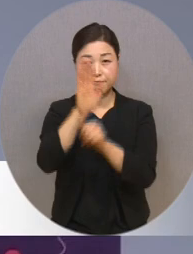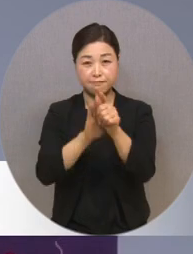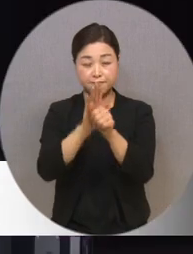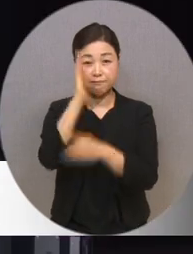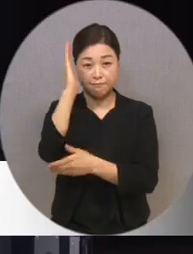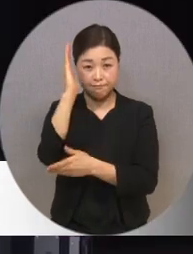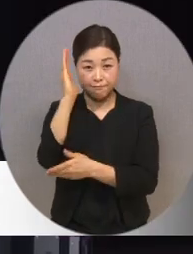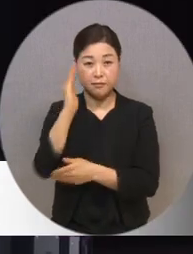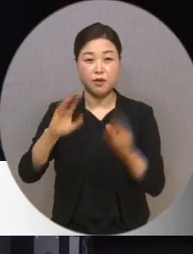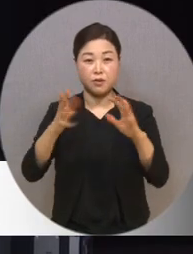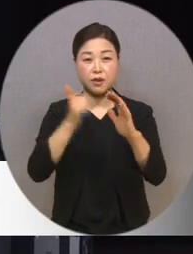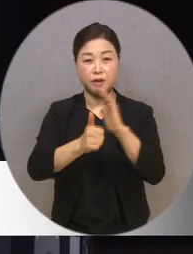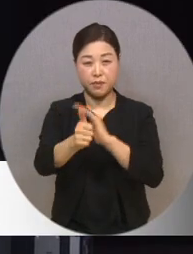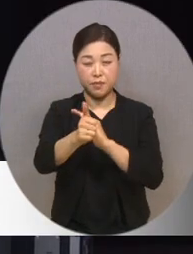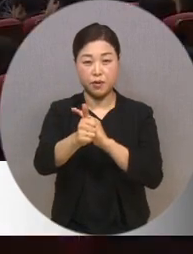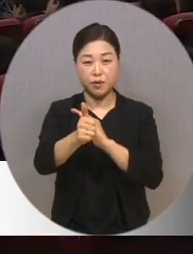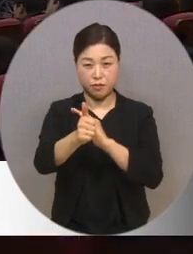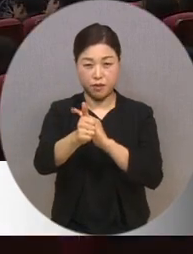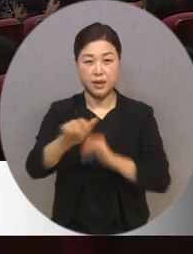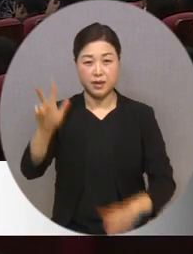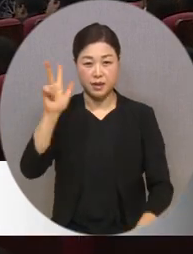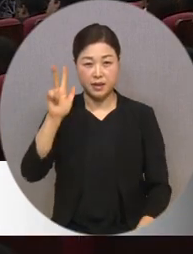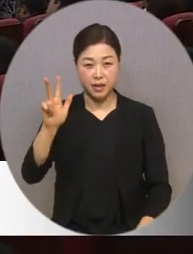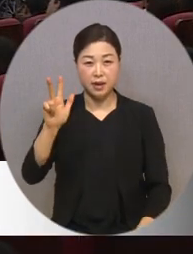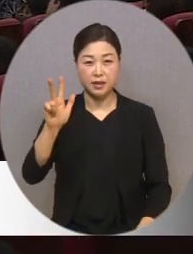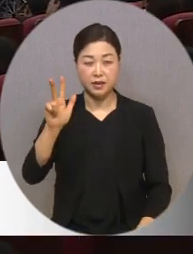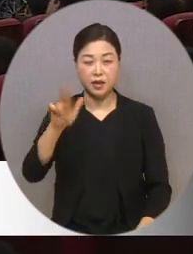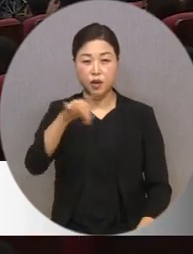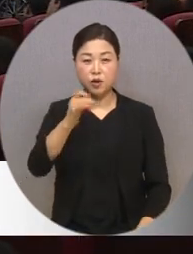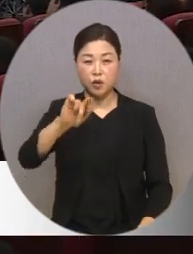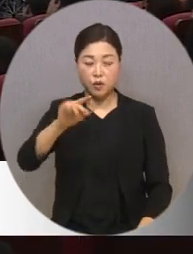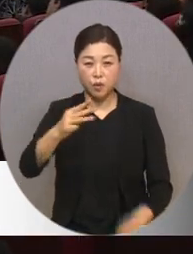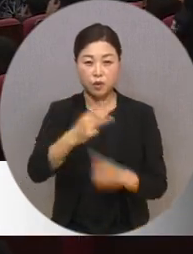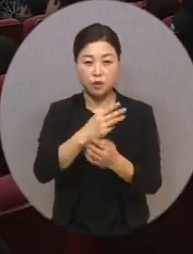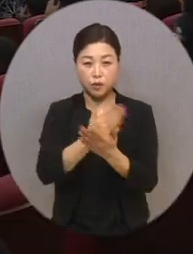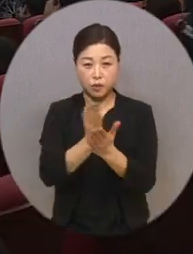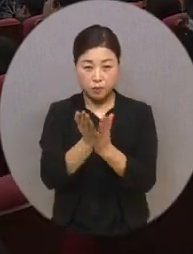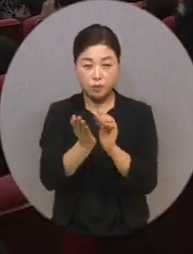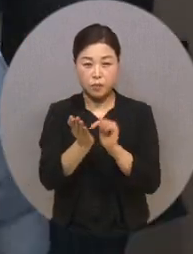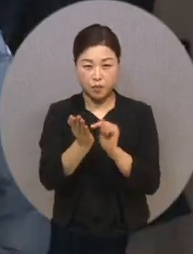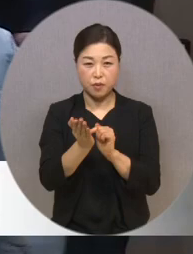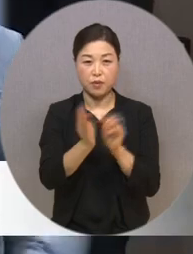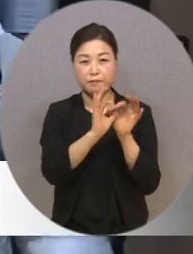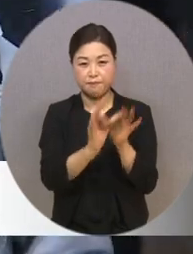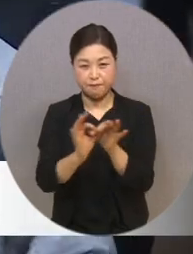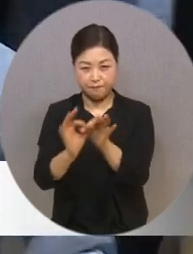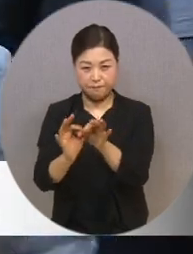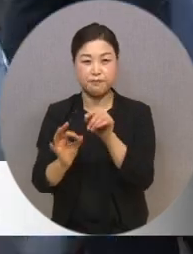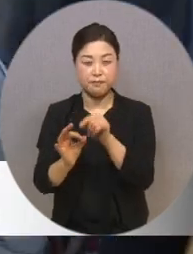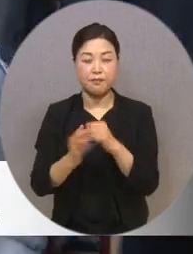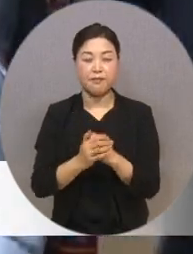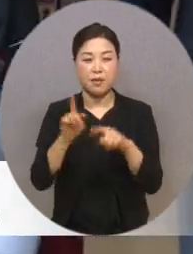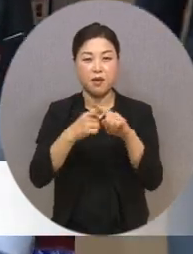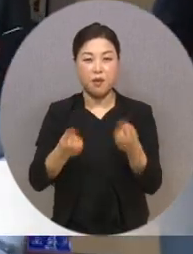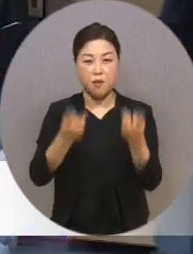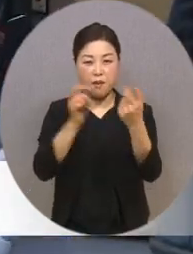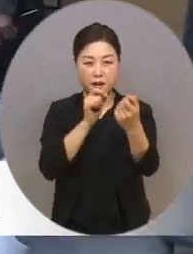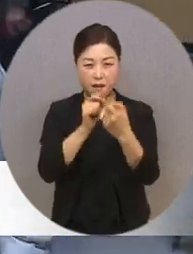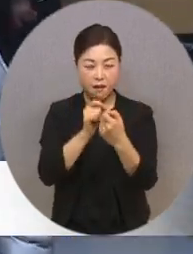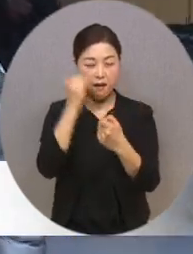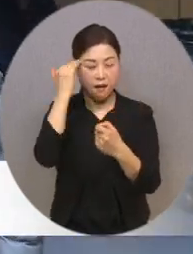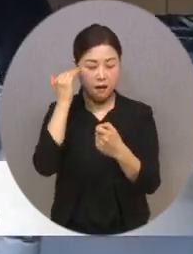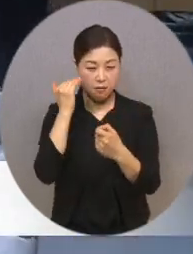이어 국가대표 선수다짐, 골볼 종목 체험으로 이어졌습니다. 대회를 앞두고